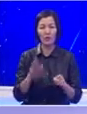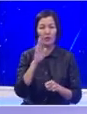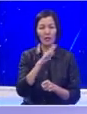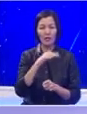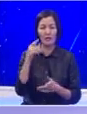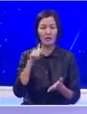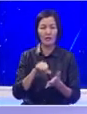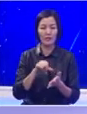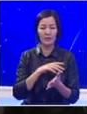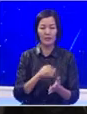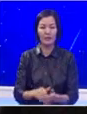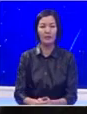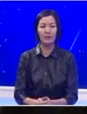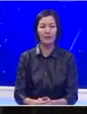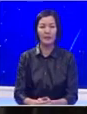туыстары қатысты.